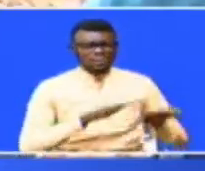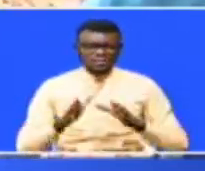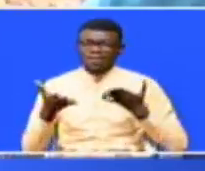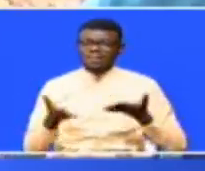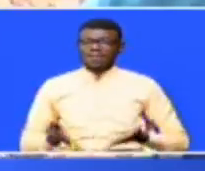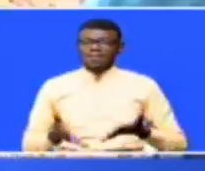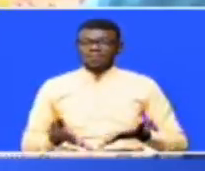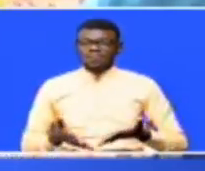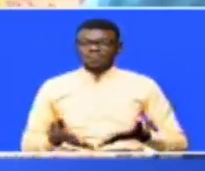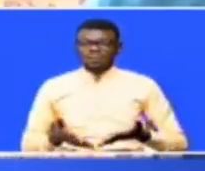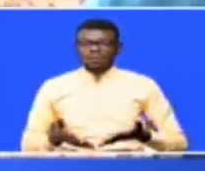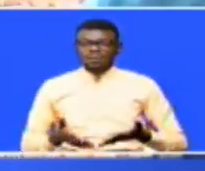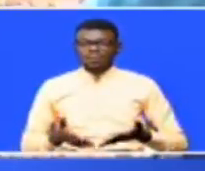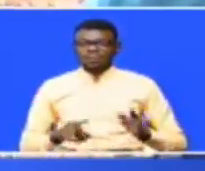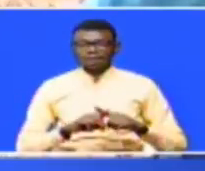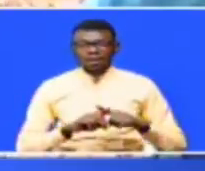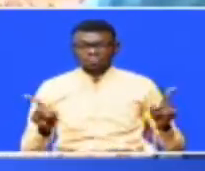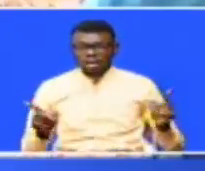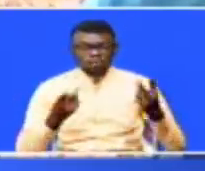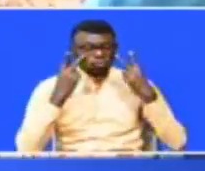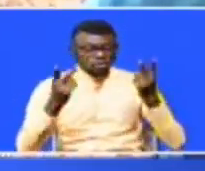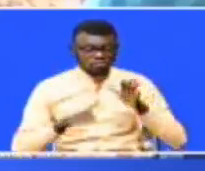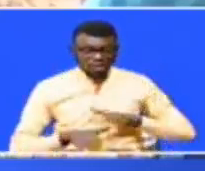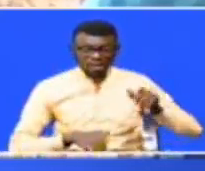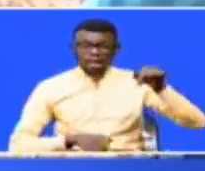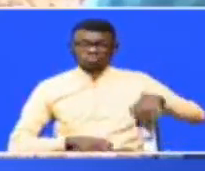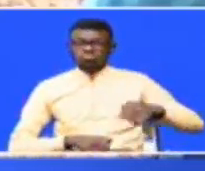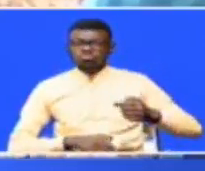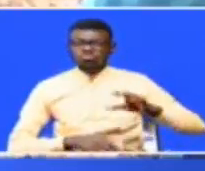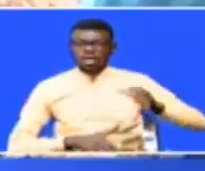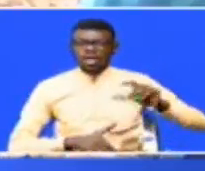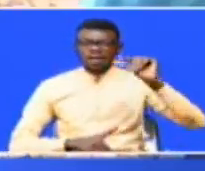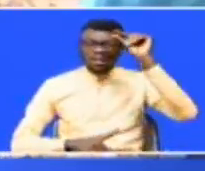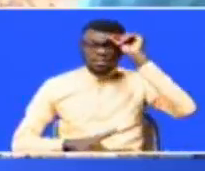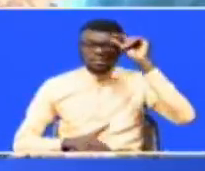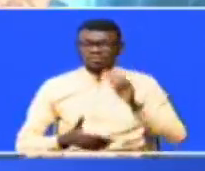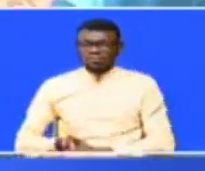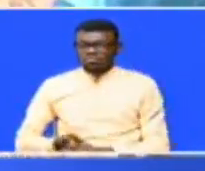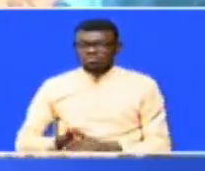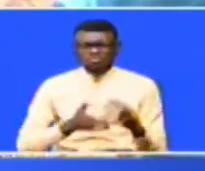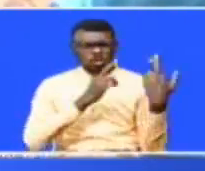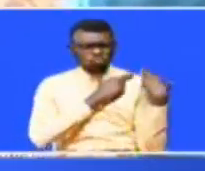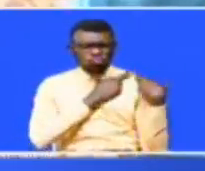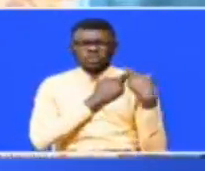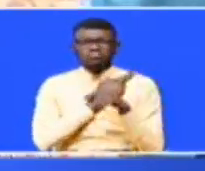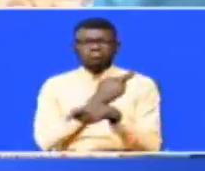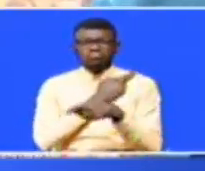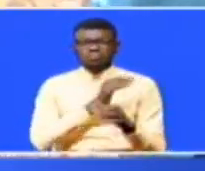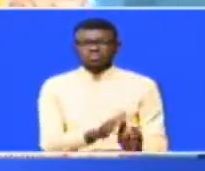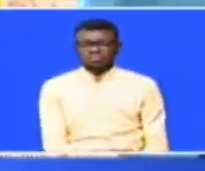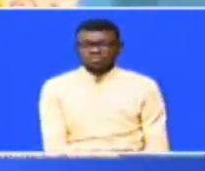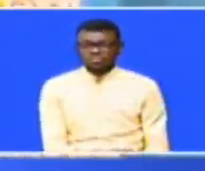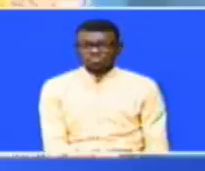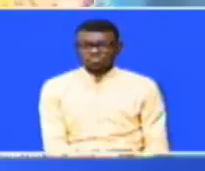mali, lakini hapa mali tumepata kwamba hapa ni county government yenyewe ambayo ililisi wale malandu sababu tulikuwa nayo,